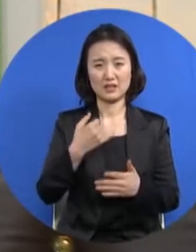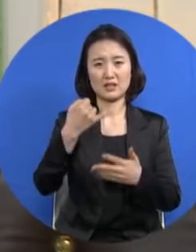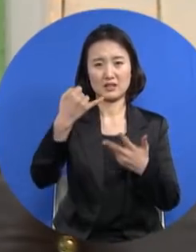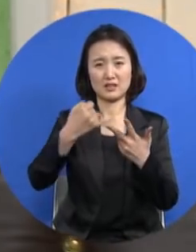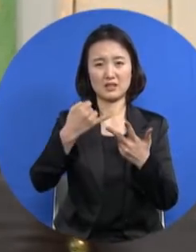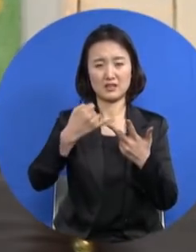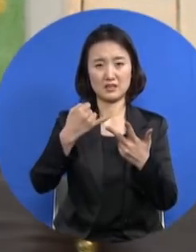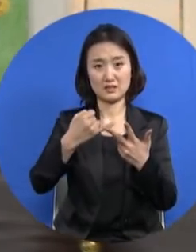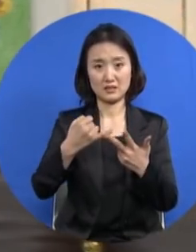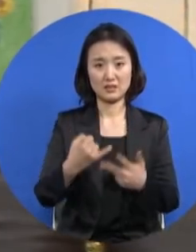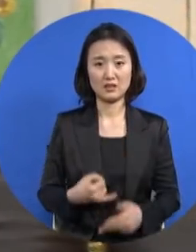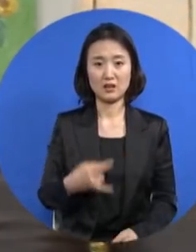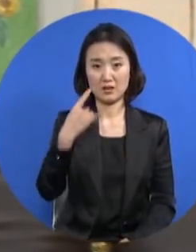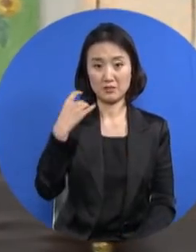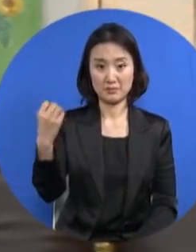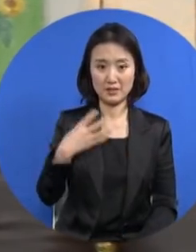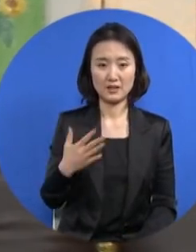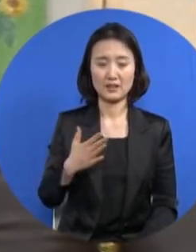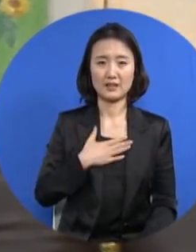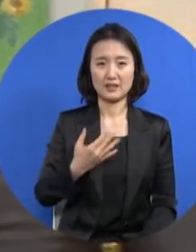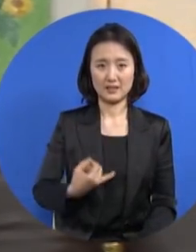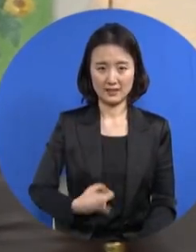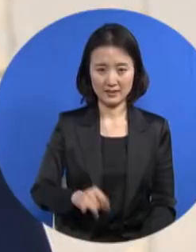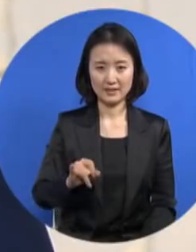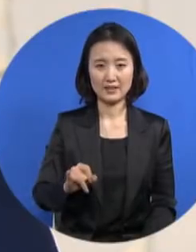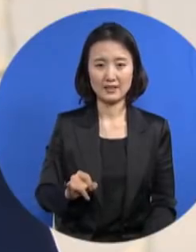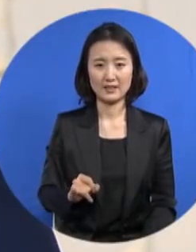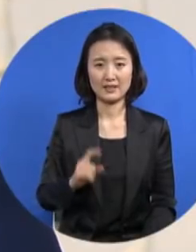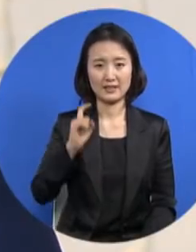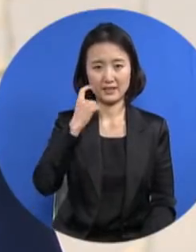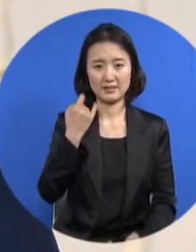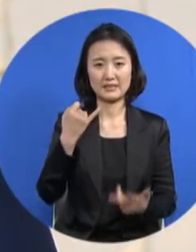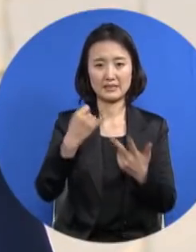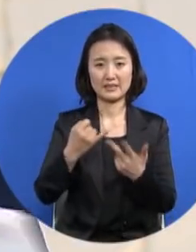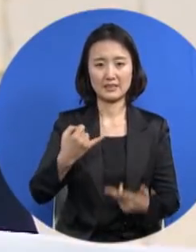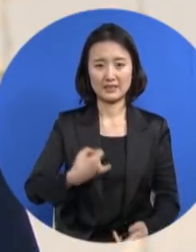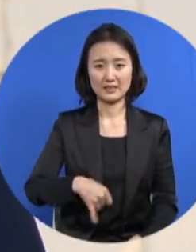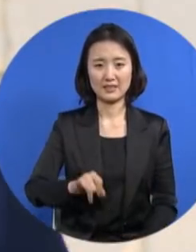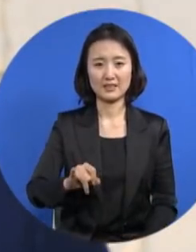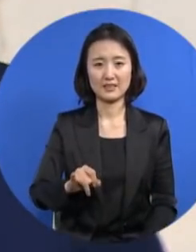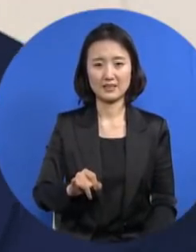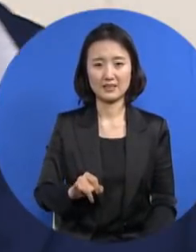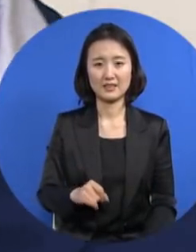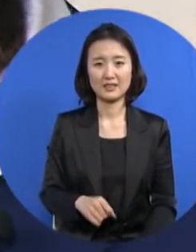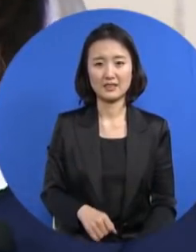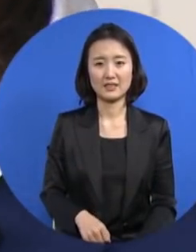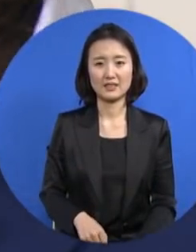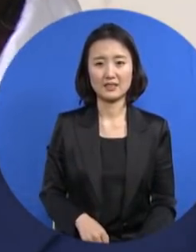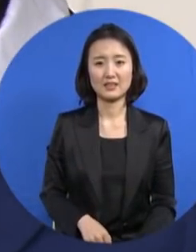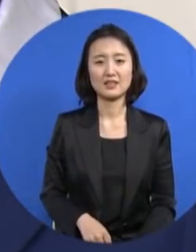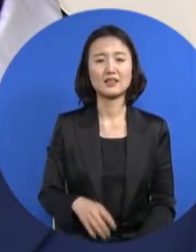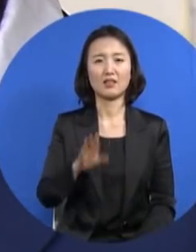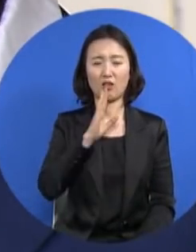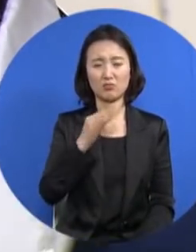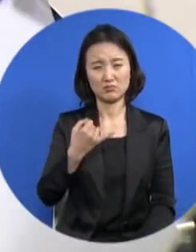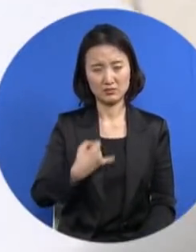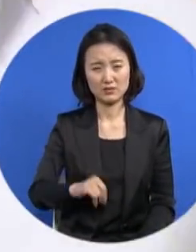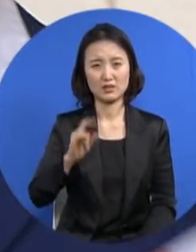자주 말씀하시는 거는 아 우리 딸 우리 예쁜 셋째 딸 선도 안 보고 데려갈 예쁜 셋째